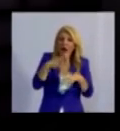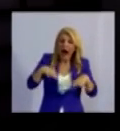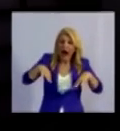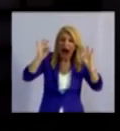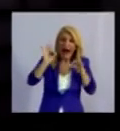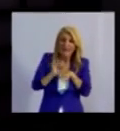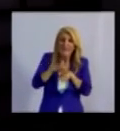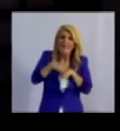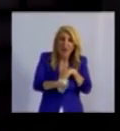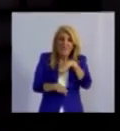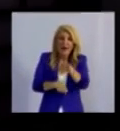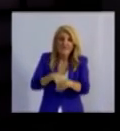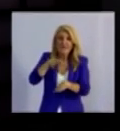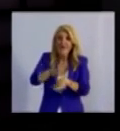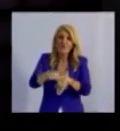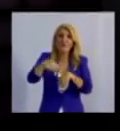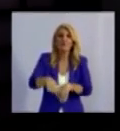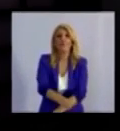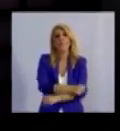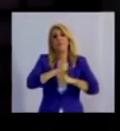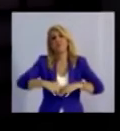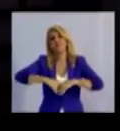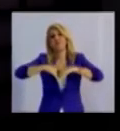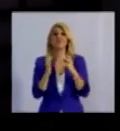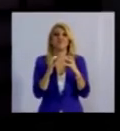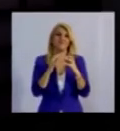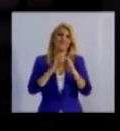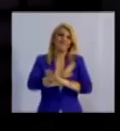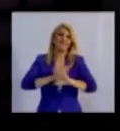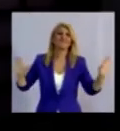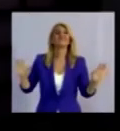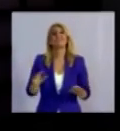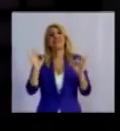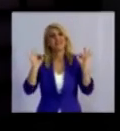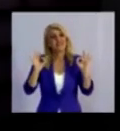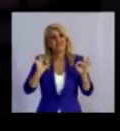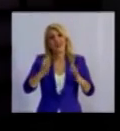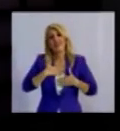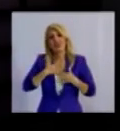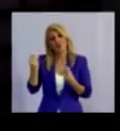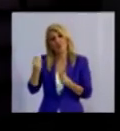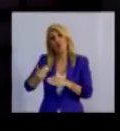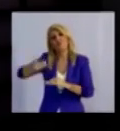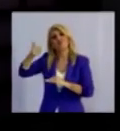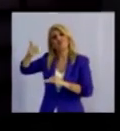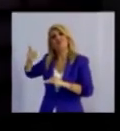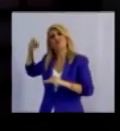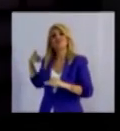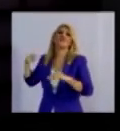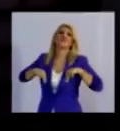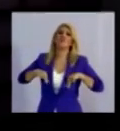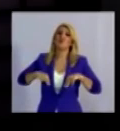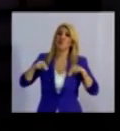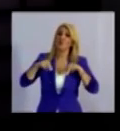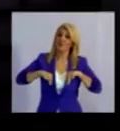επιχειρήματος, αλλά και όλους όσοι συνέβαλαν στην αποψινή διοργάνωση. Πολλές ευχαριστίες στις προηγούμενες ηγεσίες του Υπουργείου Παιδείας, στους